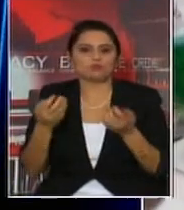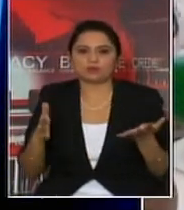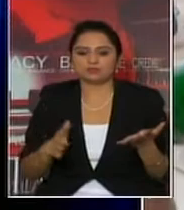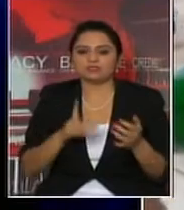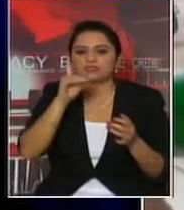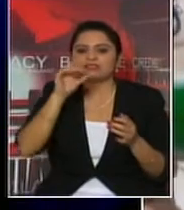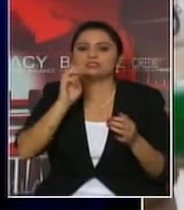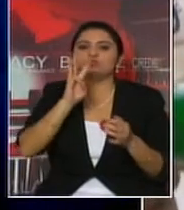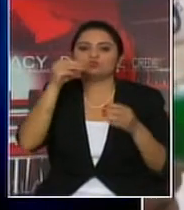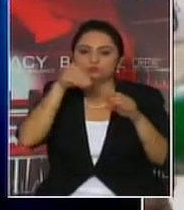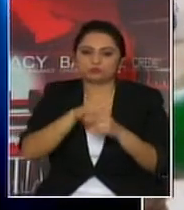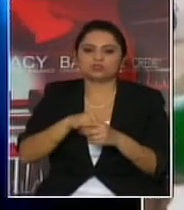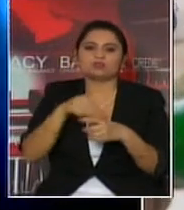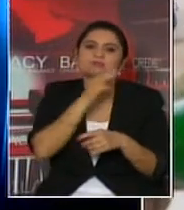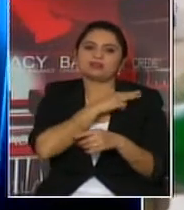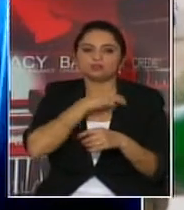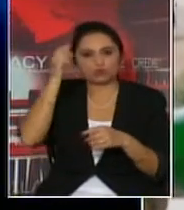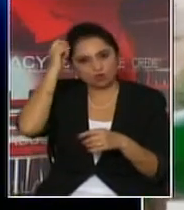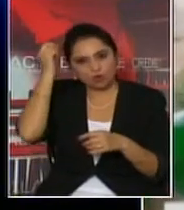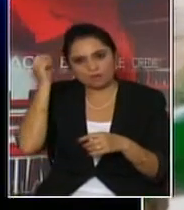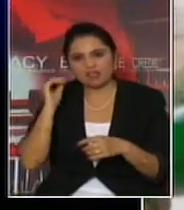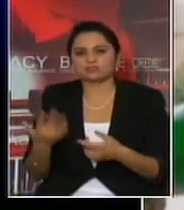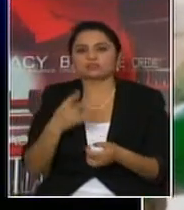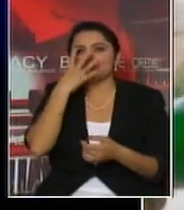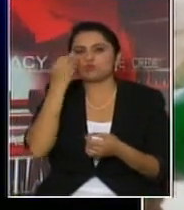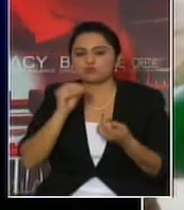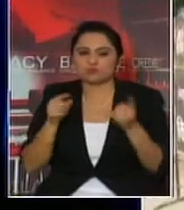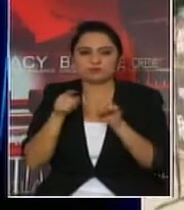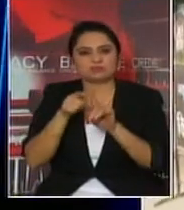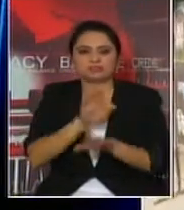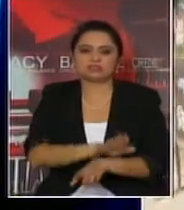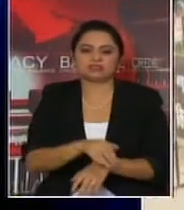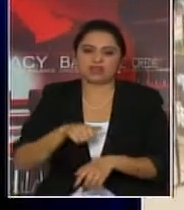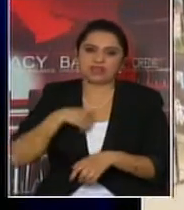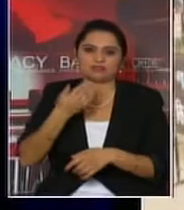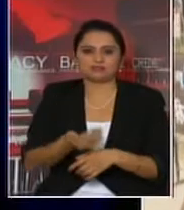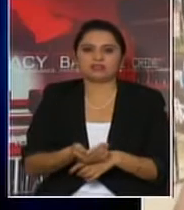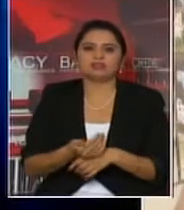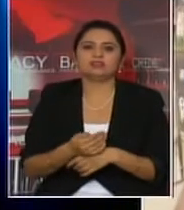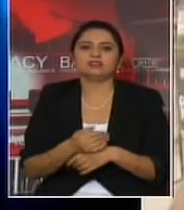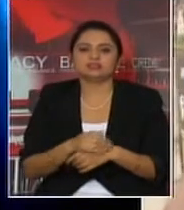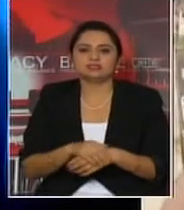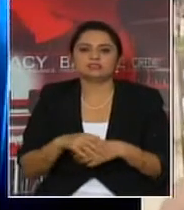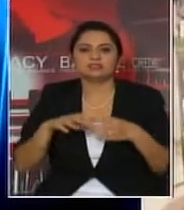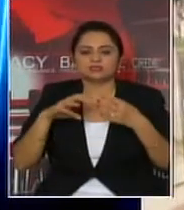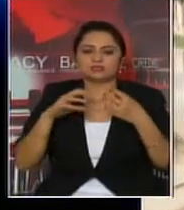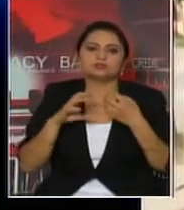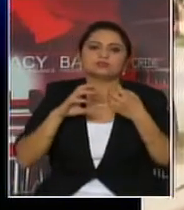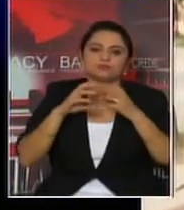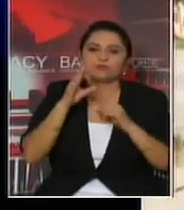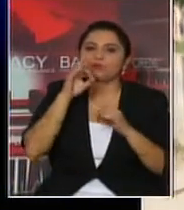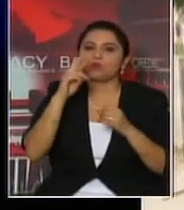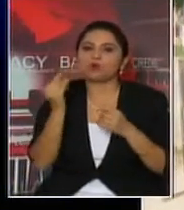ड्यूभित्र मानिसको कपालको गुजुल्टो छ र केही फोहोर तैरिरहेको छ। आफूलाई मल्टिनेसनल कम्पनी बताउने वरुण